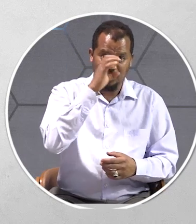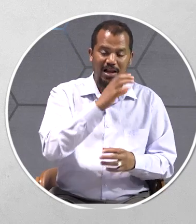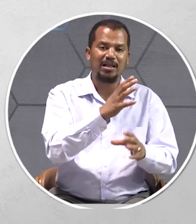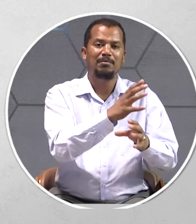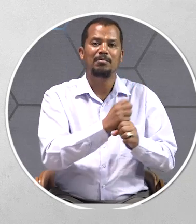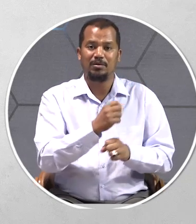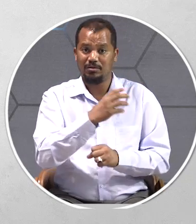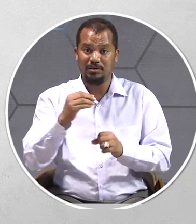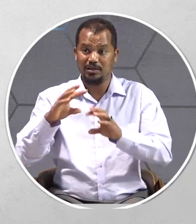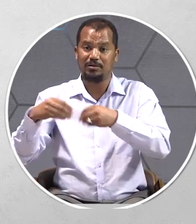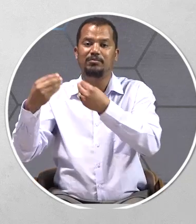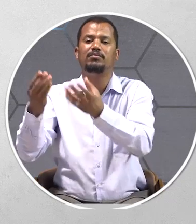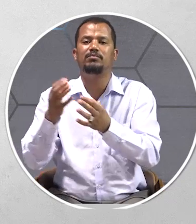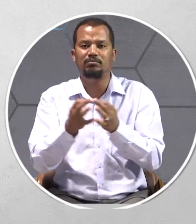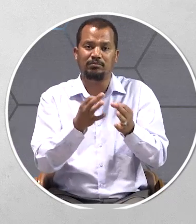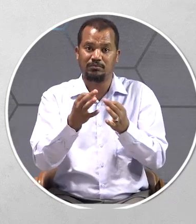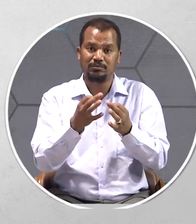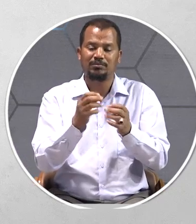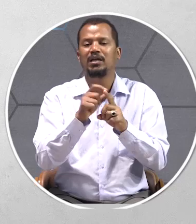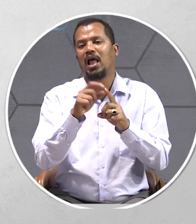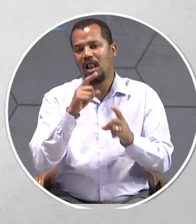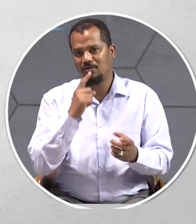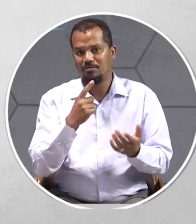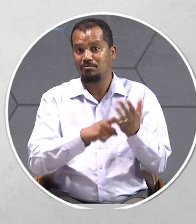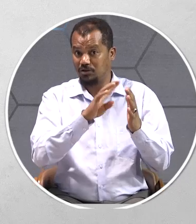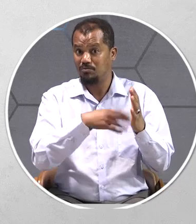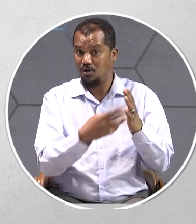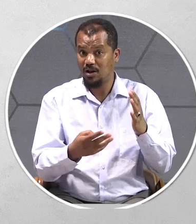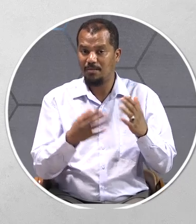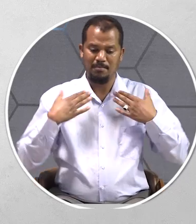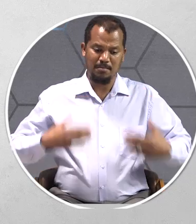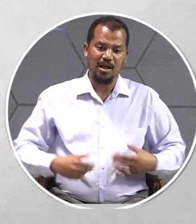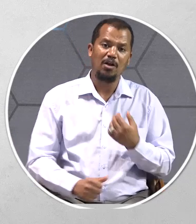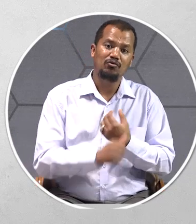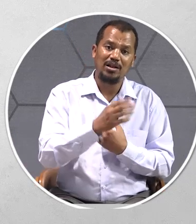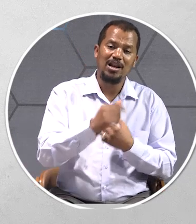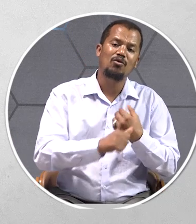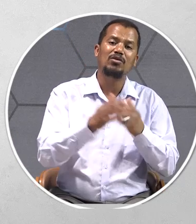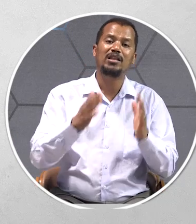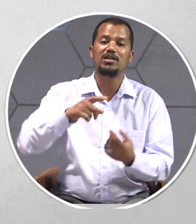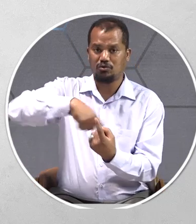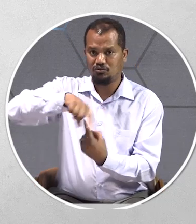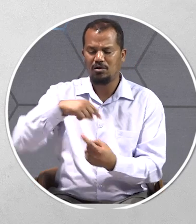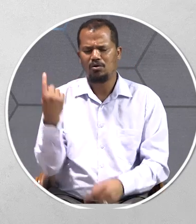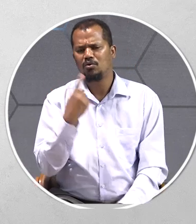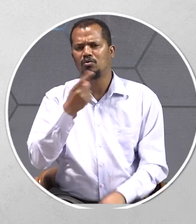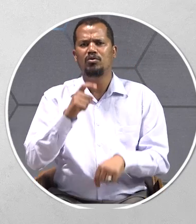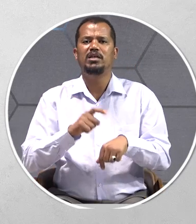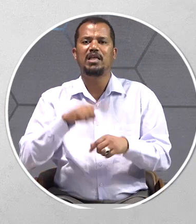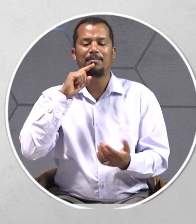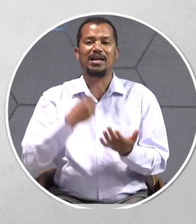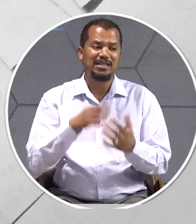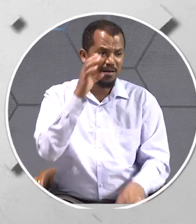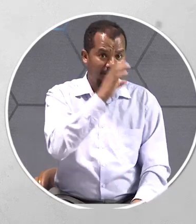ማፈላለግ፣ መቀበልና መስጠትን የሚገልጽ ቃል ነው። በዚህ ፕሮግራምም በአካል ጉዳትና ጉዳተኝነት ዙሪያ ሁልጊዜ